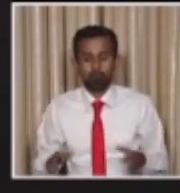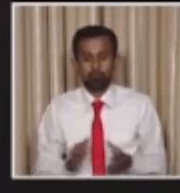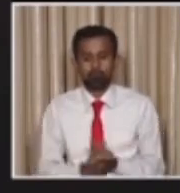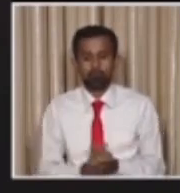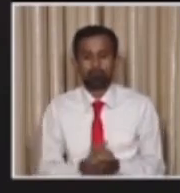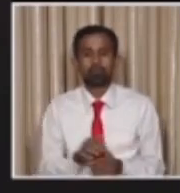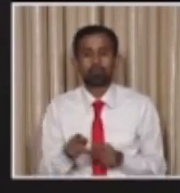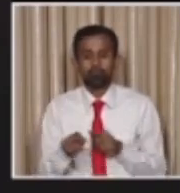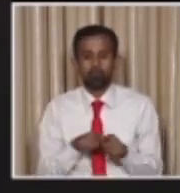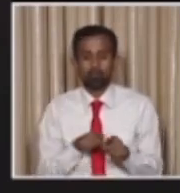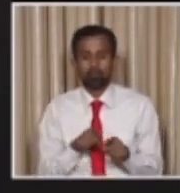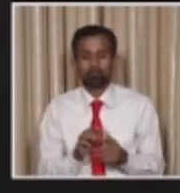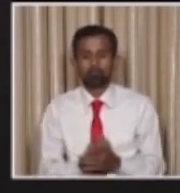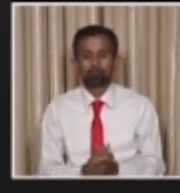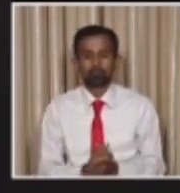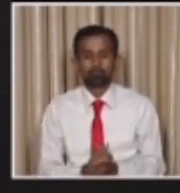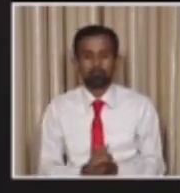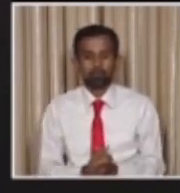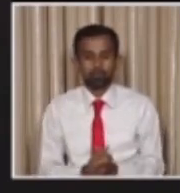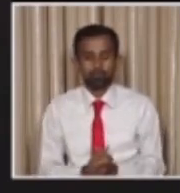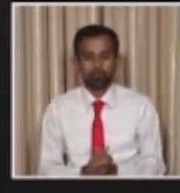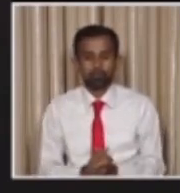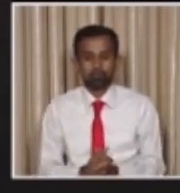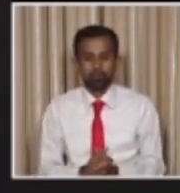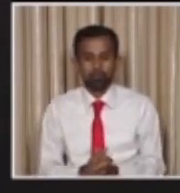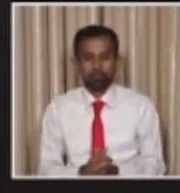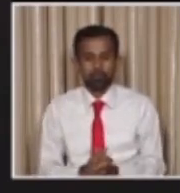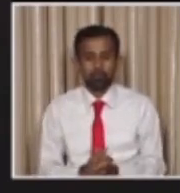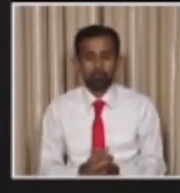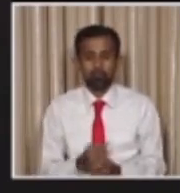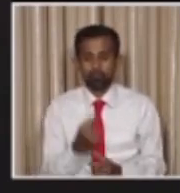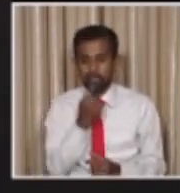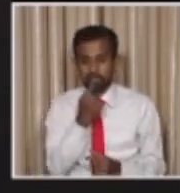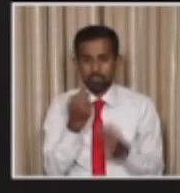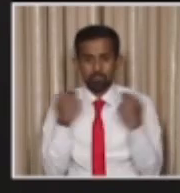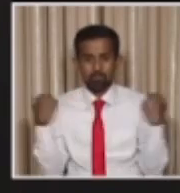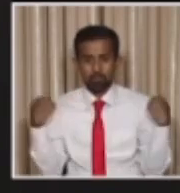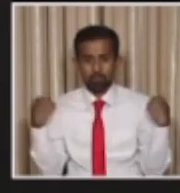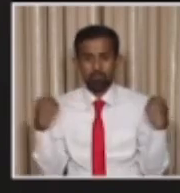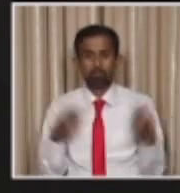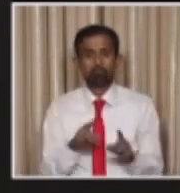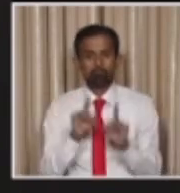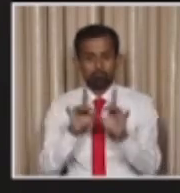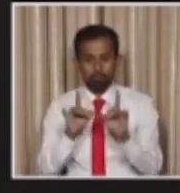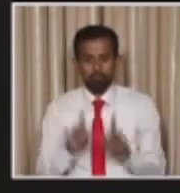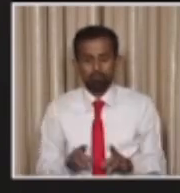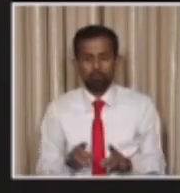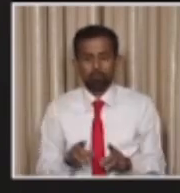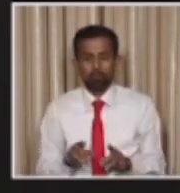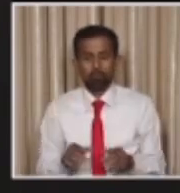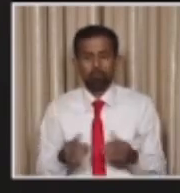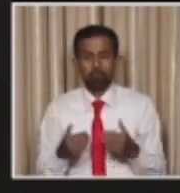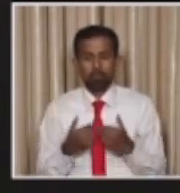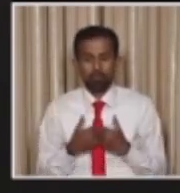ඉතින් ඒ වගේම තමයි අපි ගත්තාම කස්ටම් එක අර කිව්වා වගේම මේකෙදි